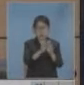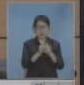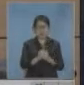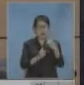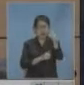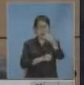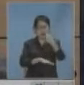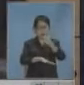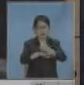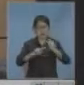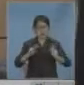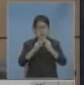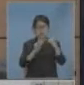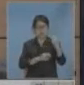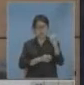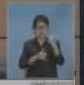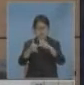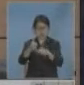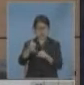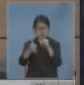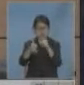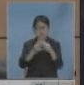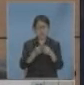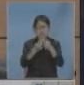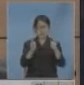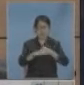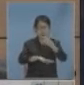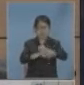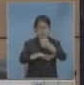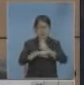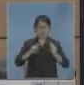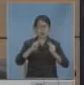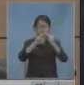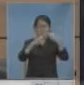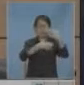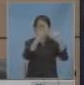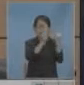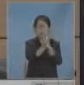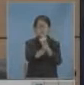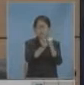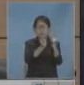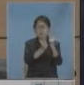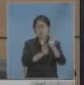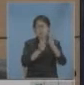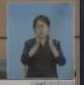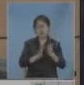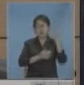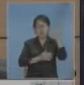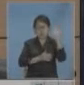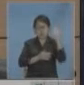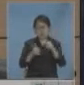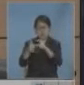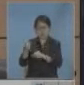งนี้ซึ่งปรากฏว่ารัฐมนตรีว่าการกระทรวงพัฒนาสังคมและความมั่นคงของมนุษย์ท่านที่แล้วท่